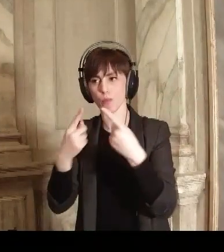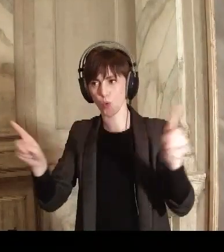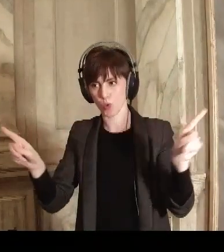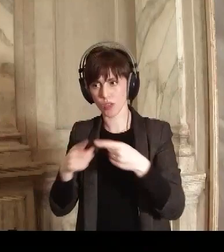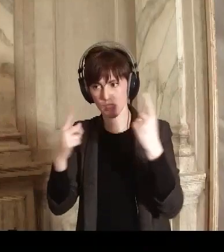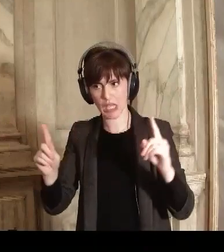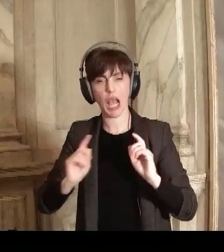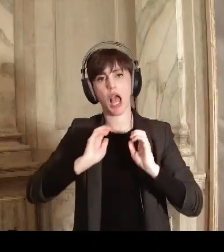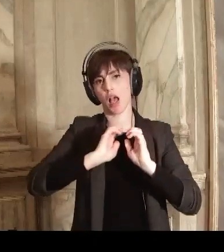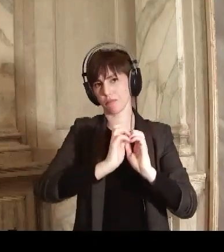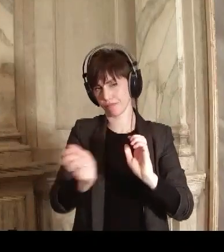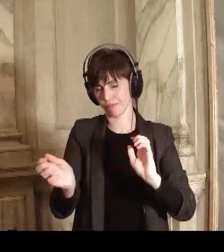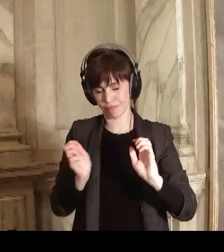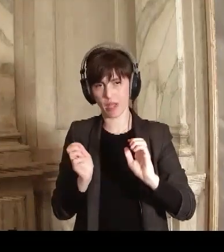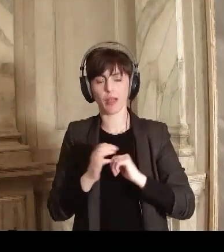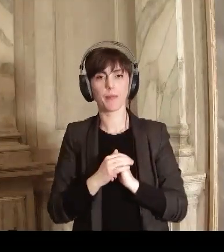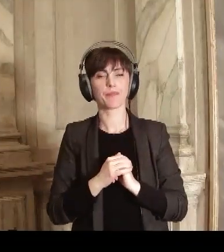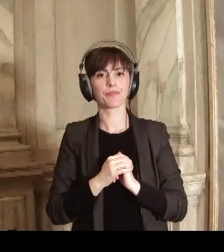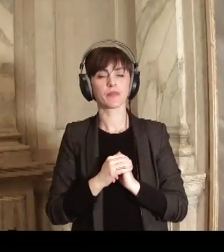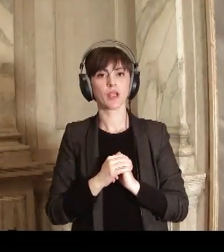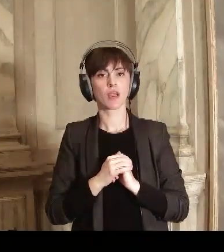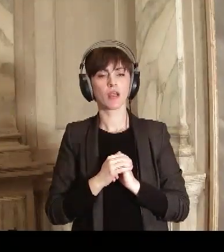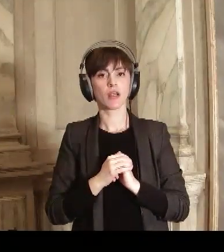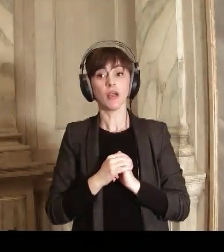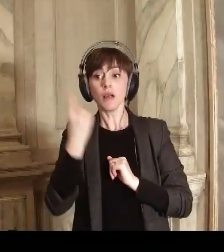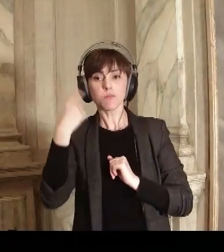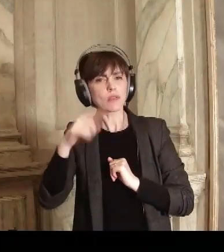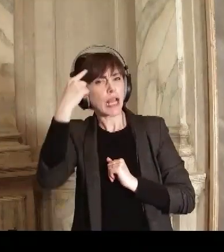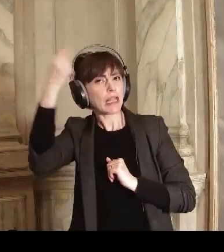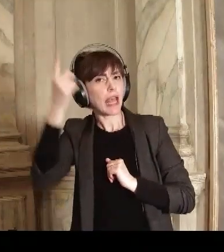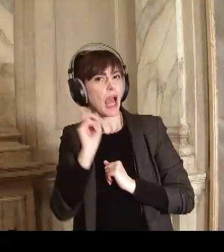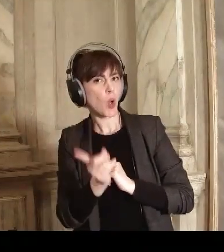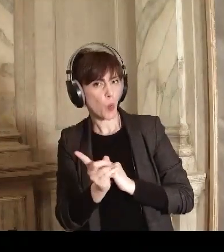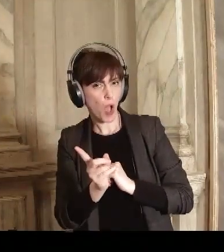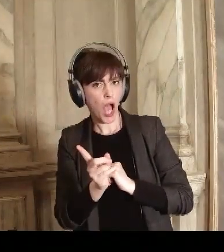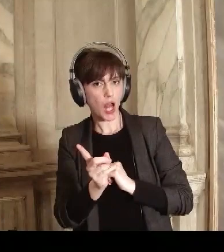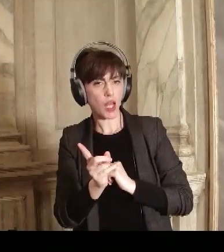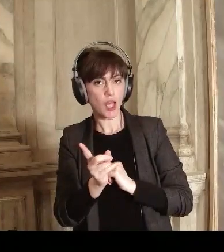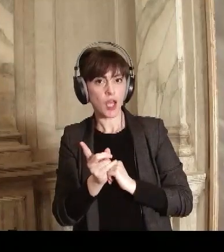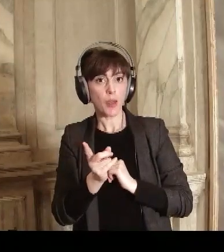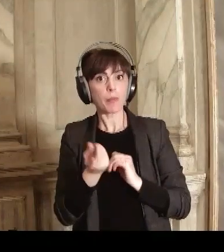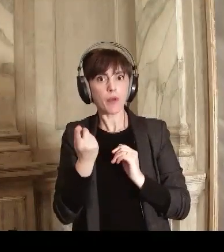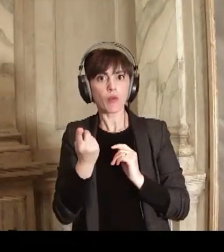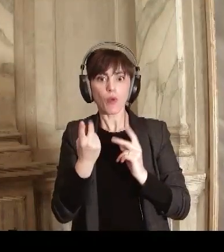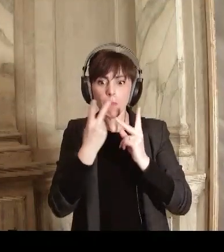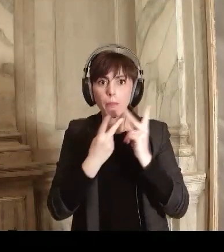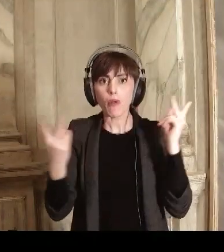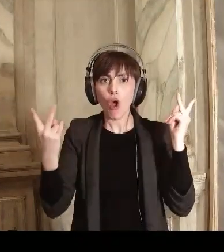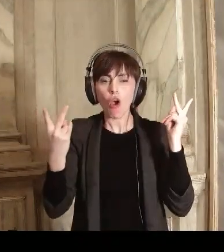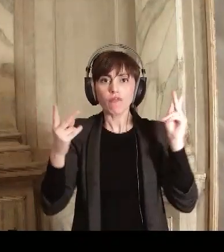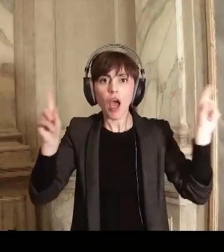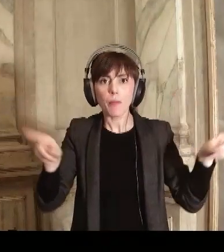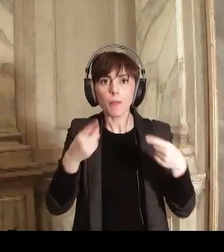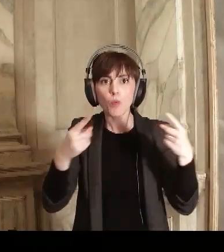Wien Modern con Ictus, e si basa sulla ricostruzione compositiva di onde acustiche che